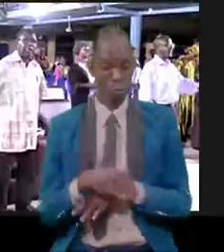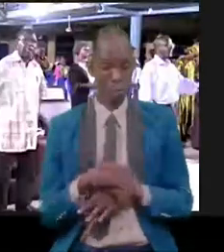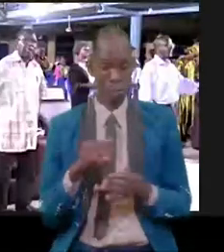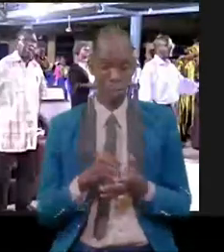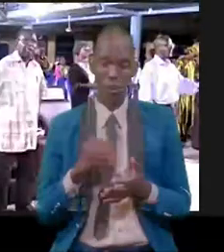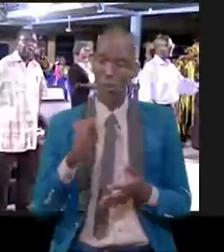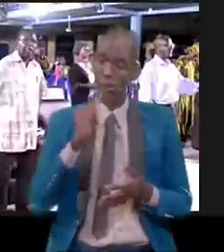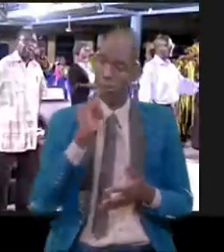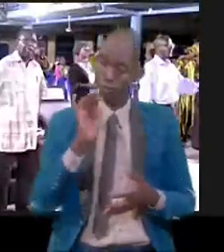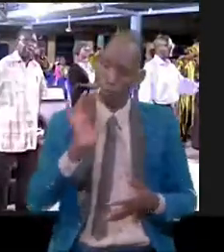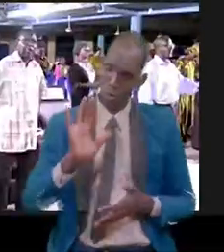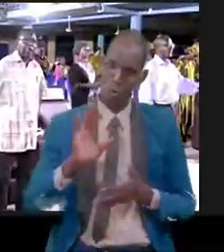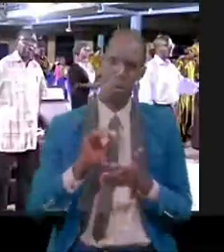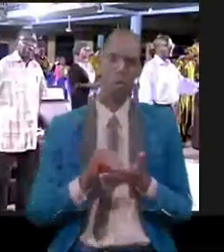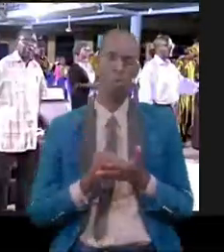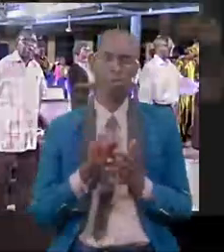c'est à vous de demander.